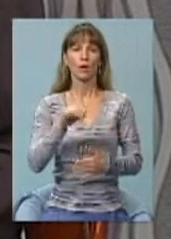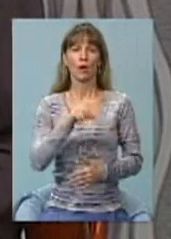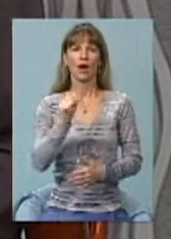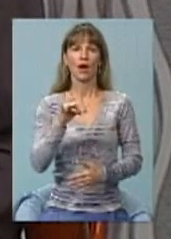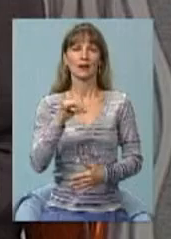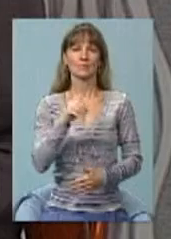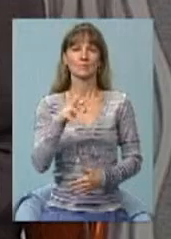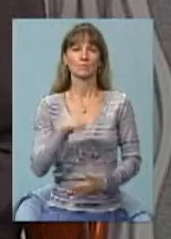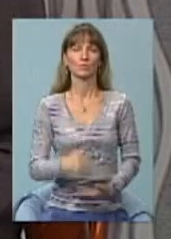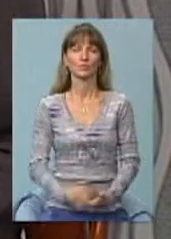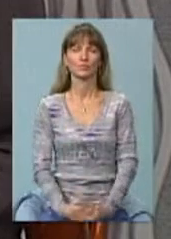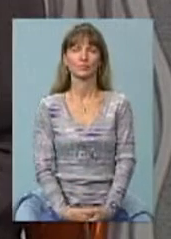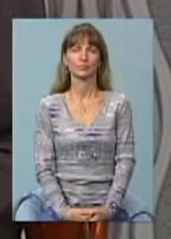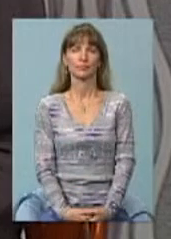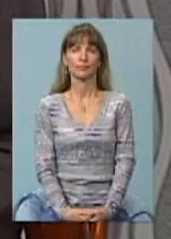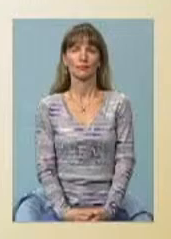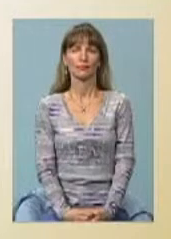харизму.